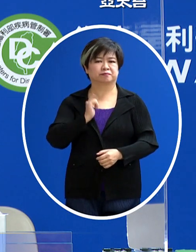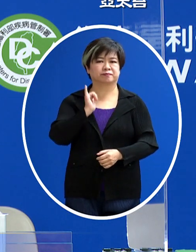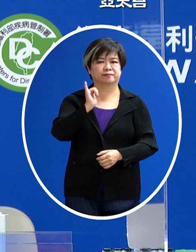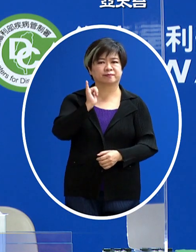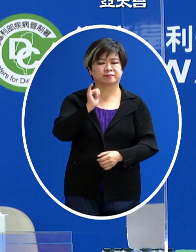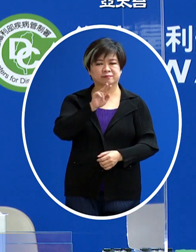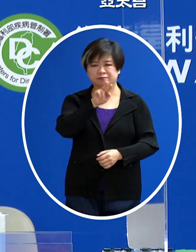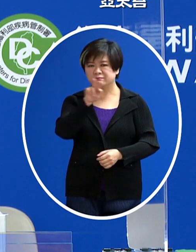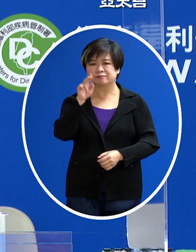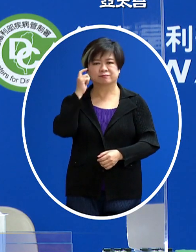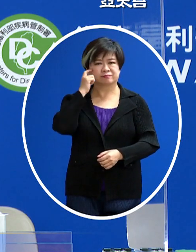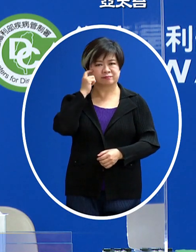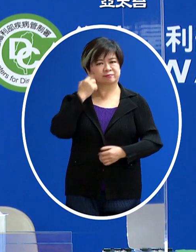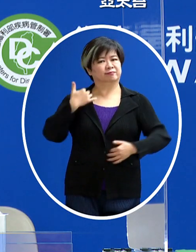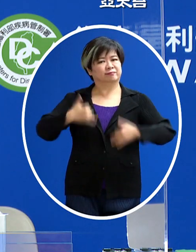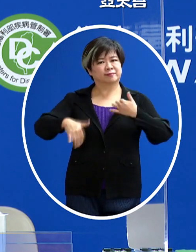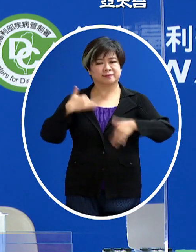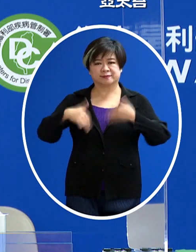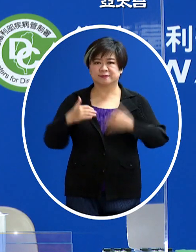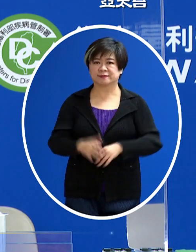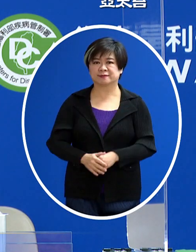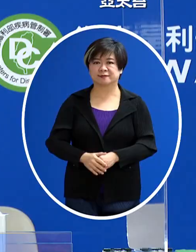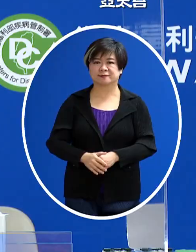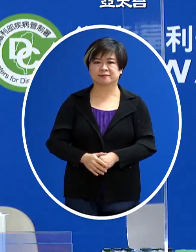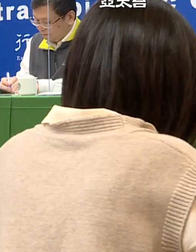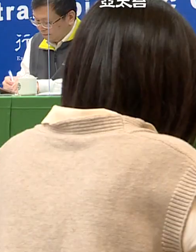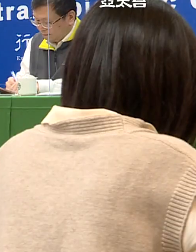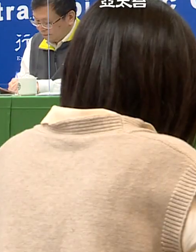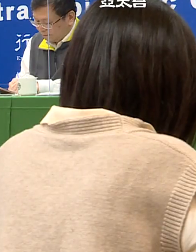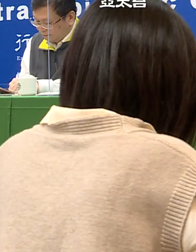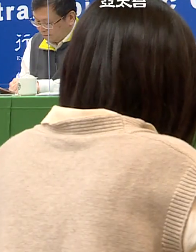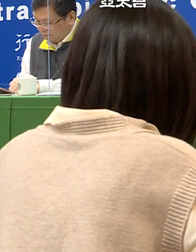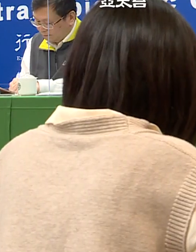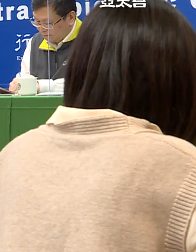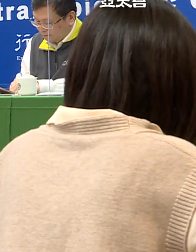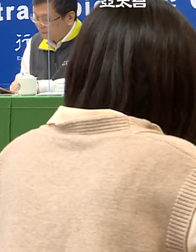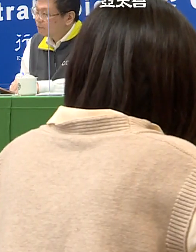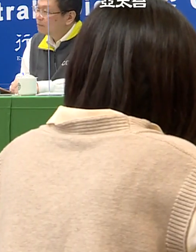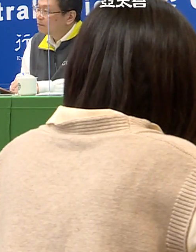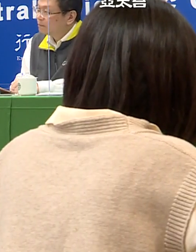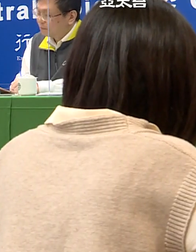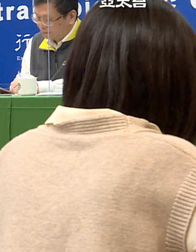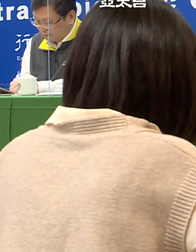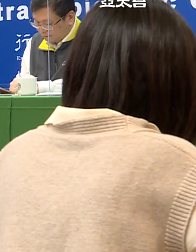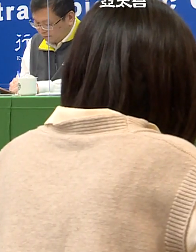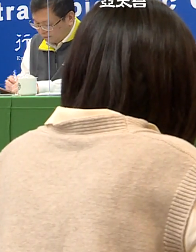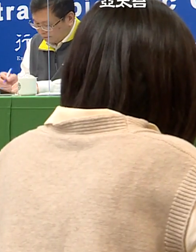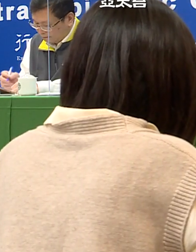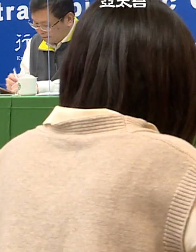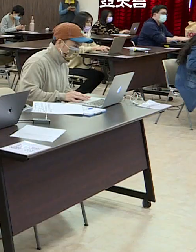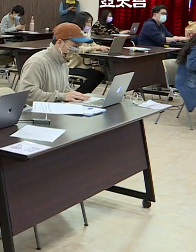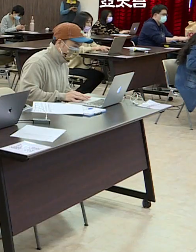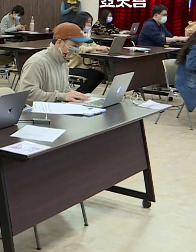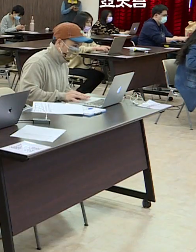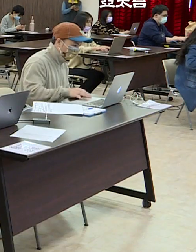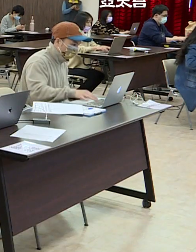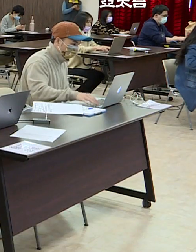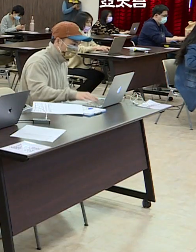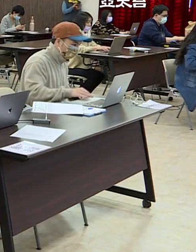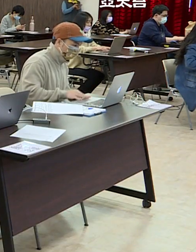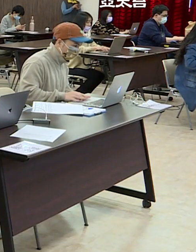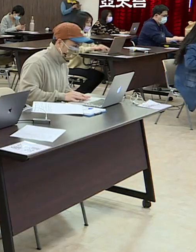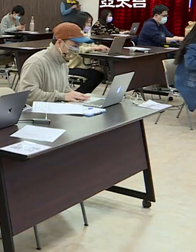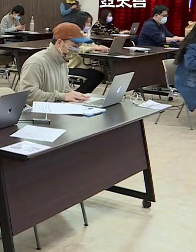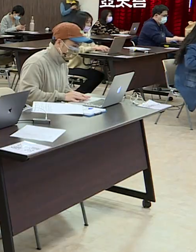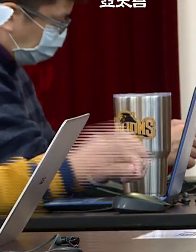我们也看得也觉得很高兴，也非常的感人呐。 陈时中表示，布桃未来如何逐步复原，会全权交